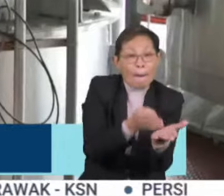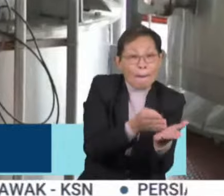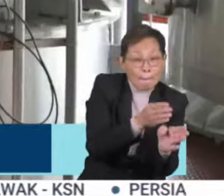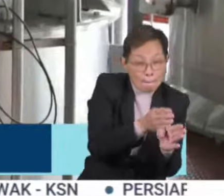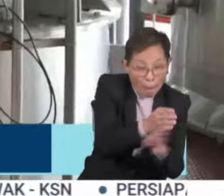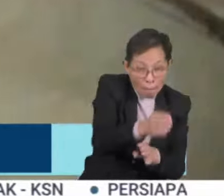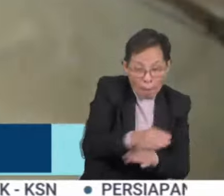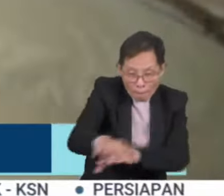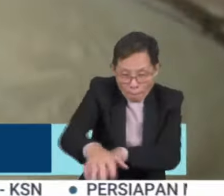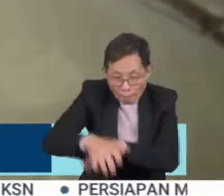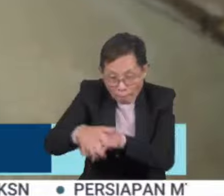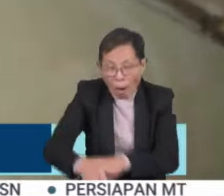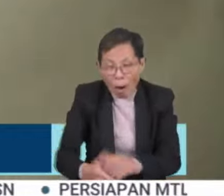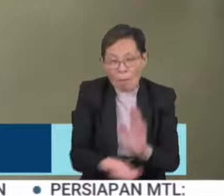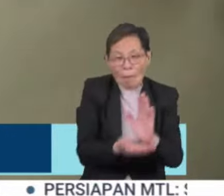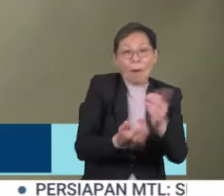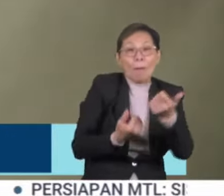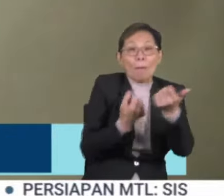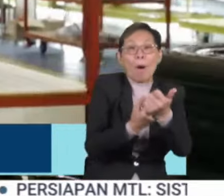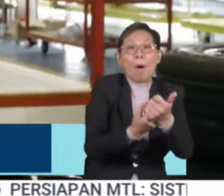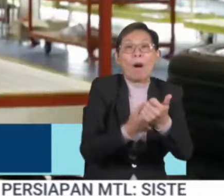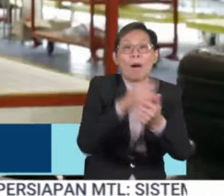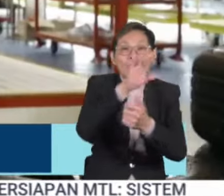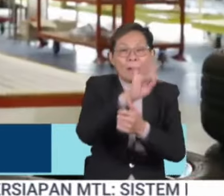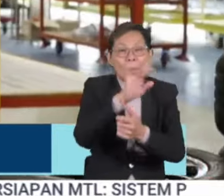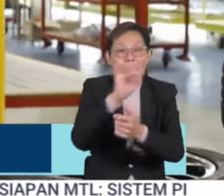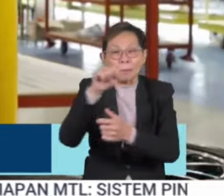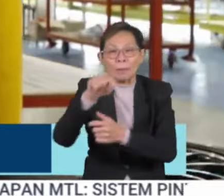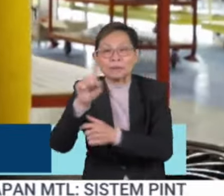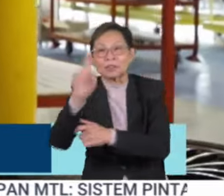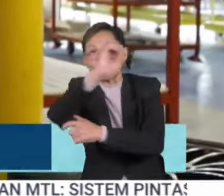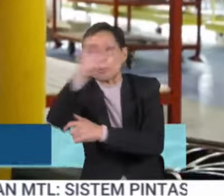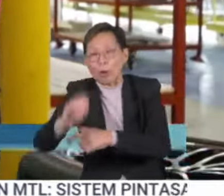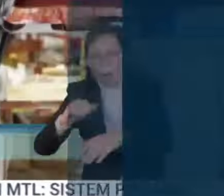menyumbang 88.1% kepada pengeluaran Ogos.